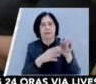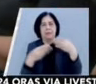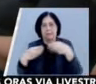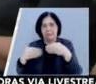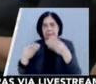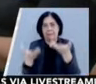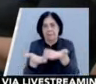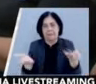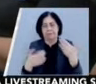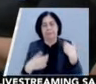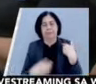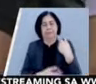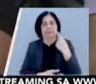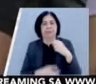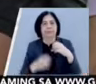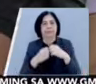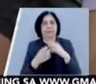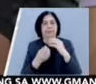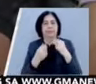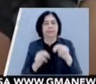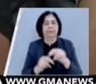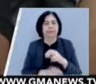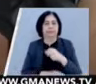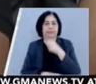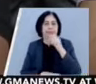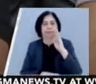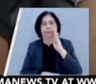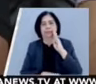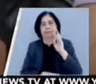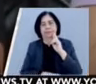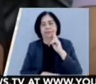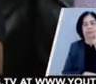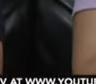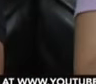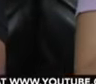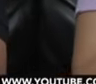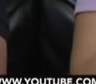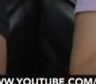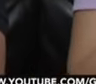Para sa GMA Integrated News, Bernadette Reyes, nakatutok 24 oras.